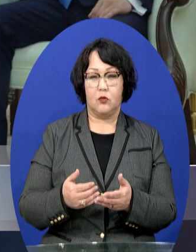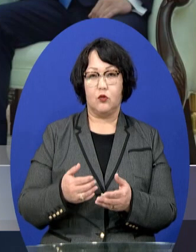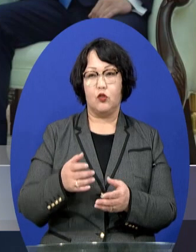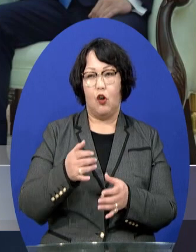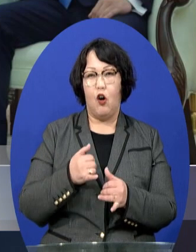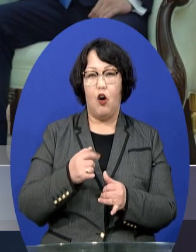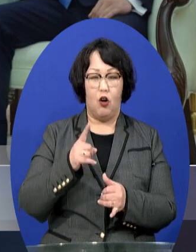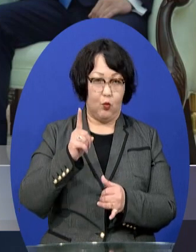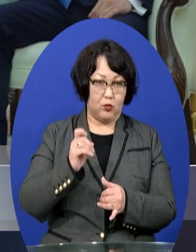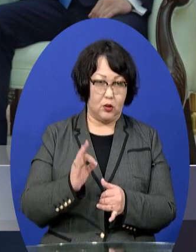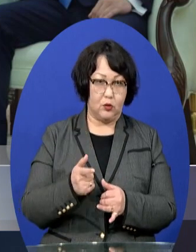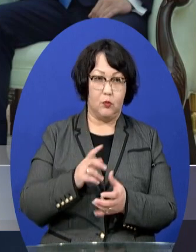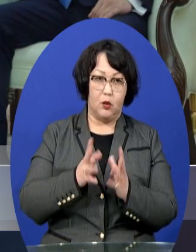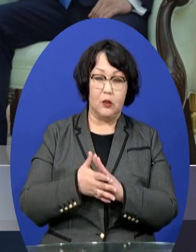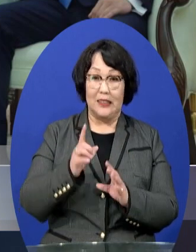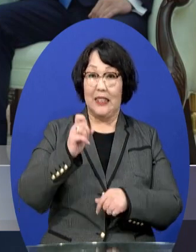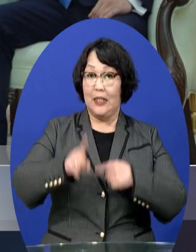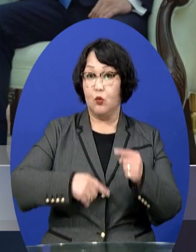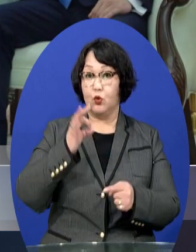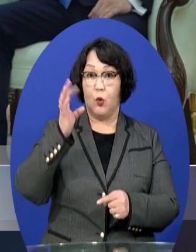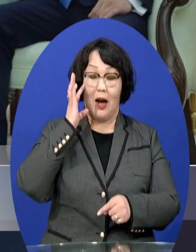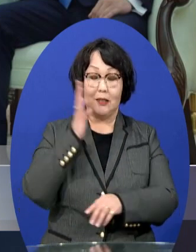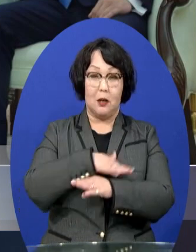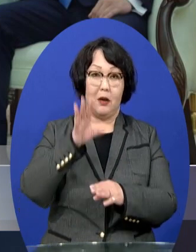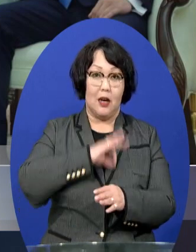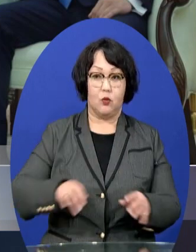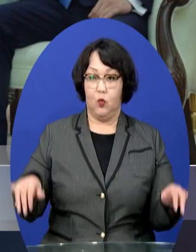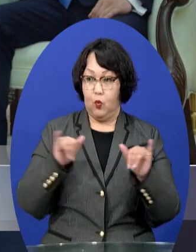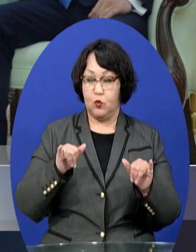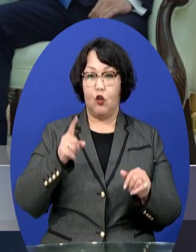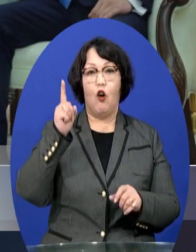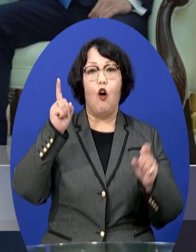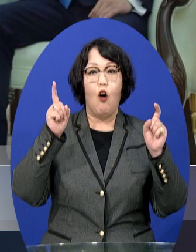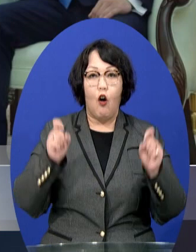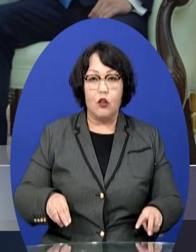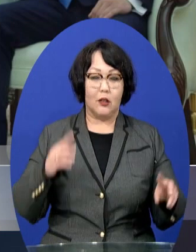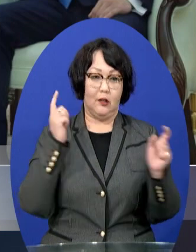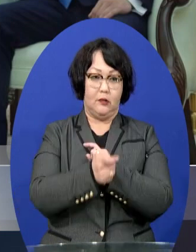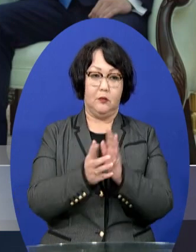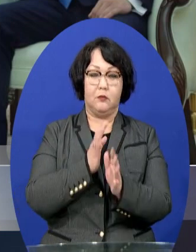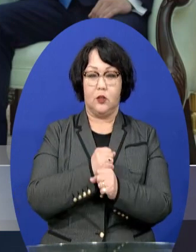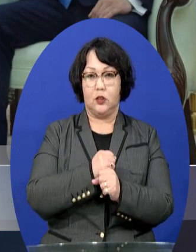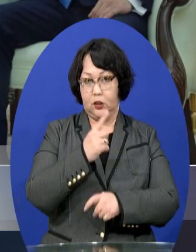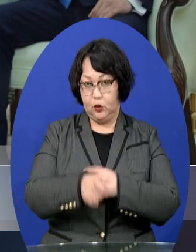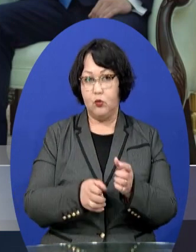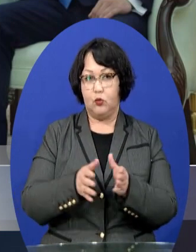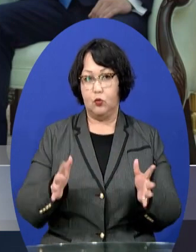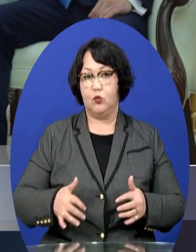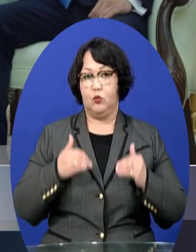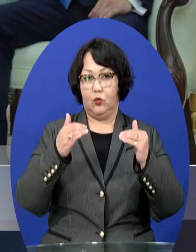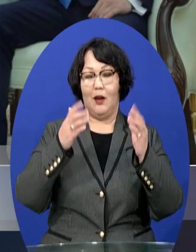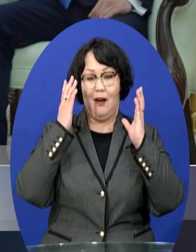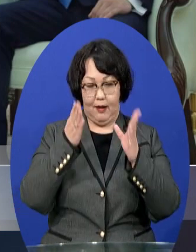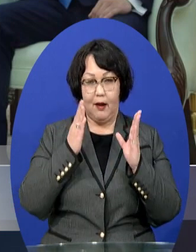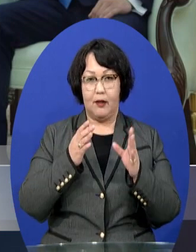үүдсэн хүндрэлийг давуу тал болгон ашиглах, цаашид хоёр улсын болон хотуудын харилцаа хамтын ажиллагааг өргөжүүлэн хөгжүүлэхэд анхаарч ажиллахаа хоёр